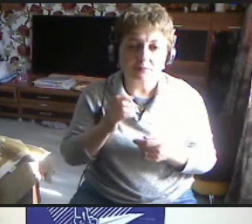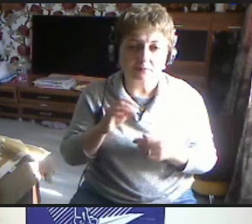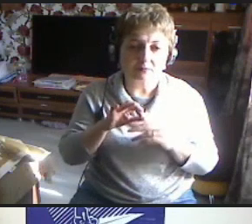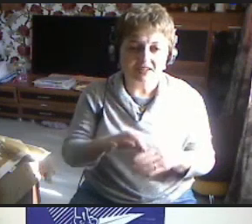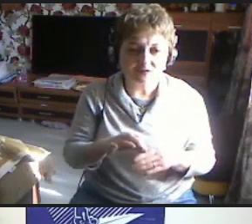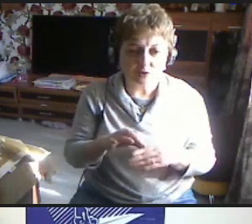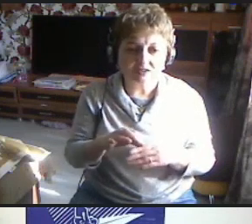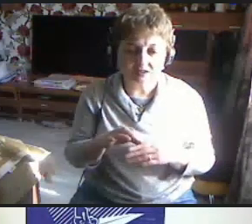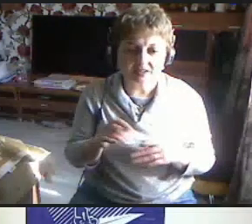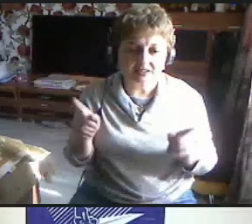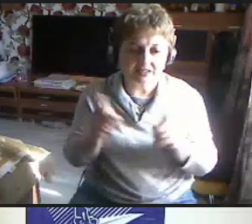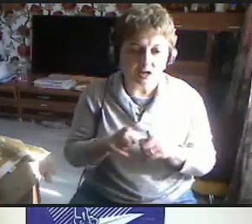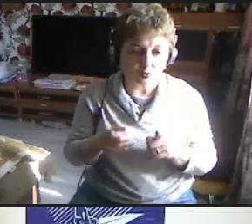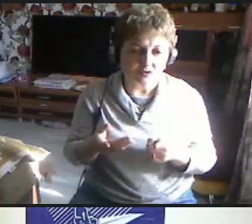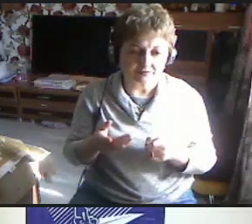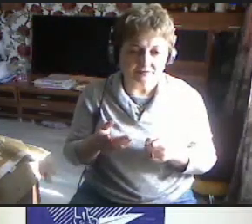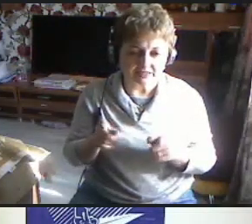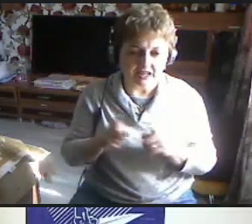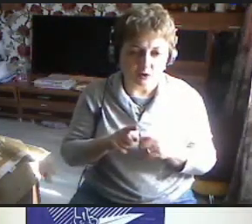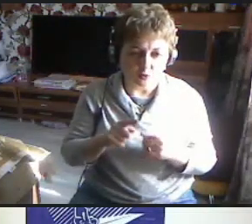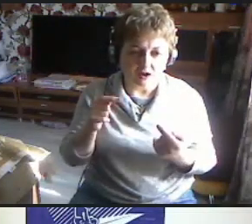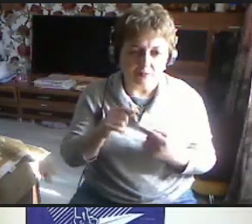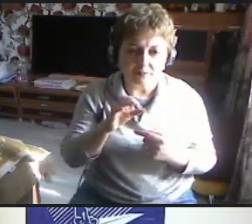такую, как бы, такое определение, что